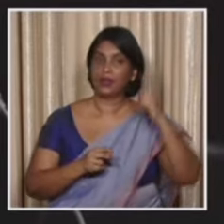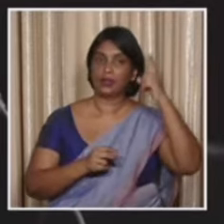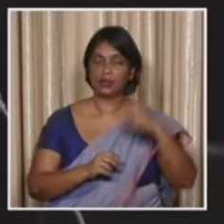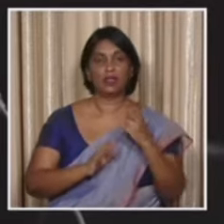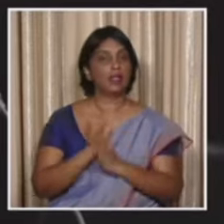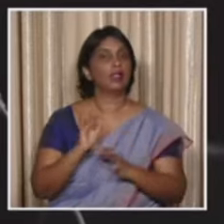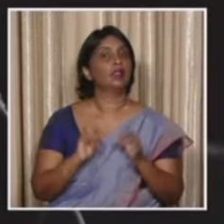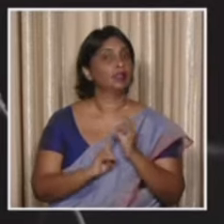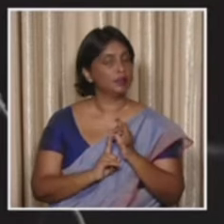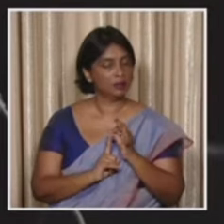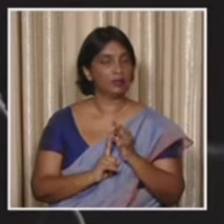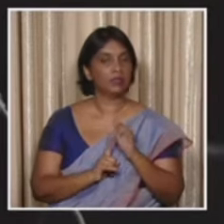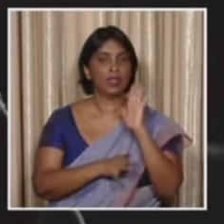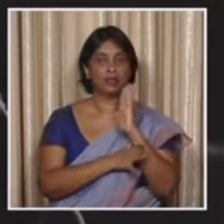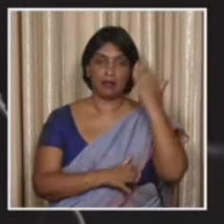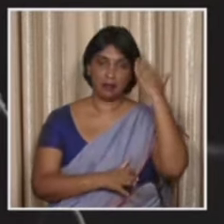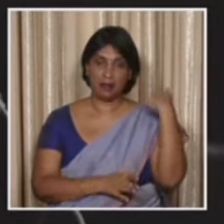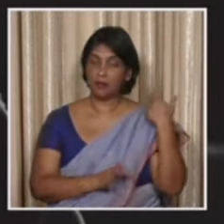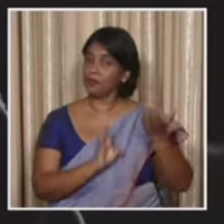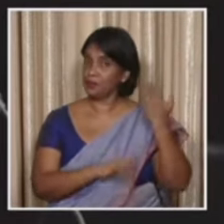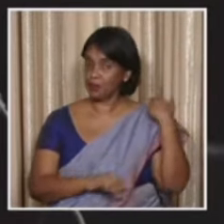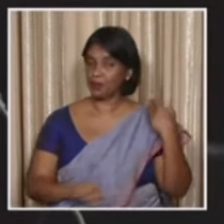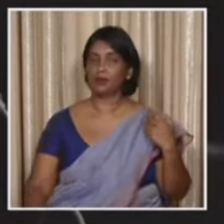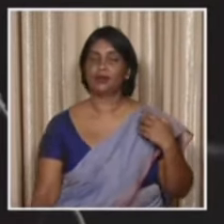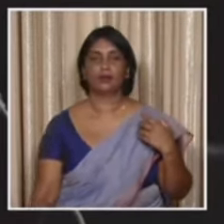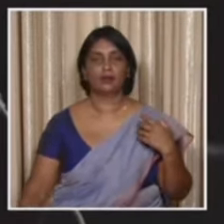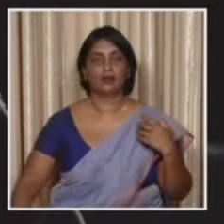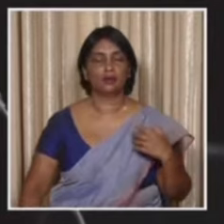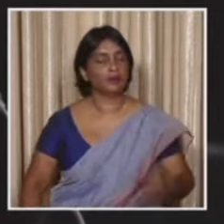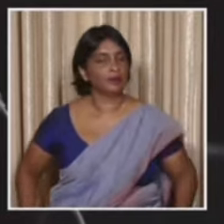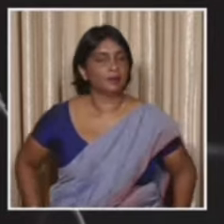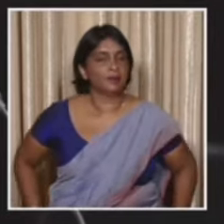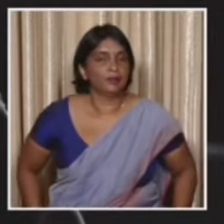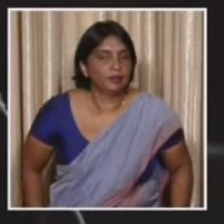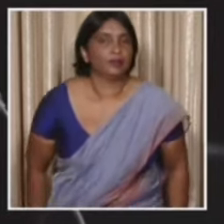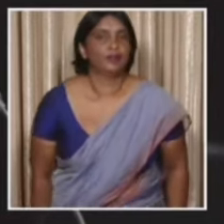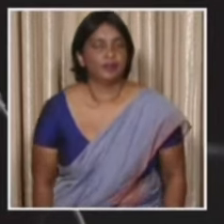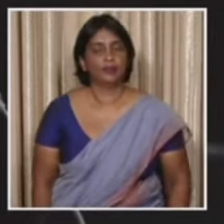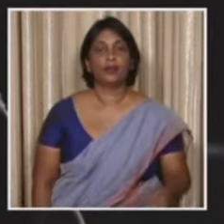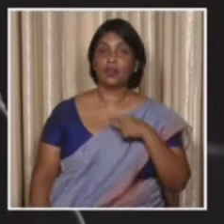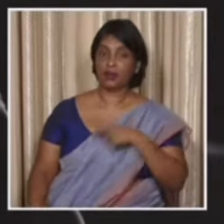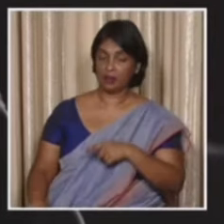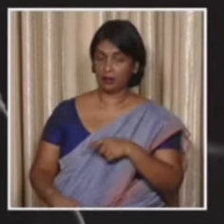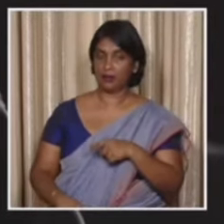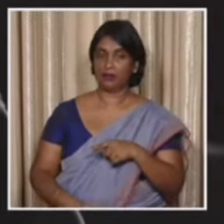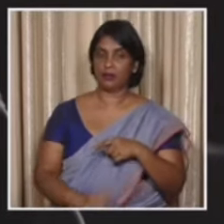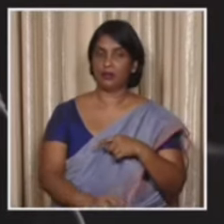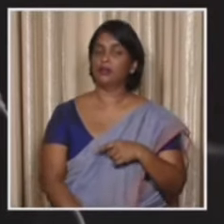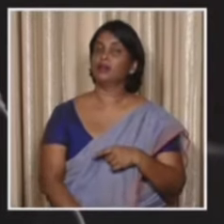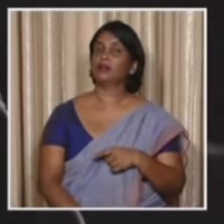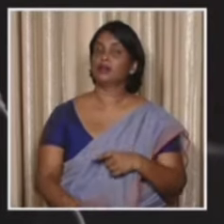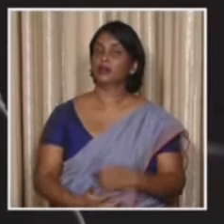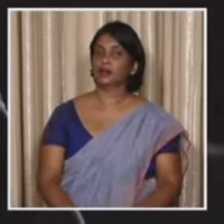ஆட்சியில் அவருடைய பணி மாத்திரமல்ல முழு நாட்டிலும் இருக்கிற முஸ்லிம்களாலும் விரும்பப்பட்ட நல்லதொரு